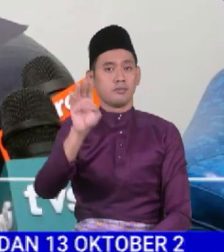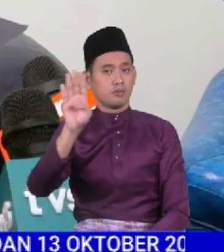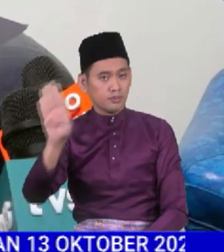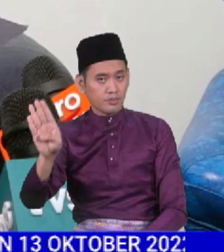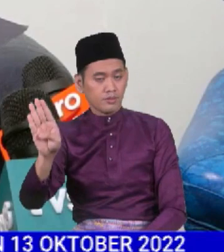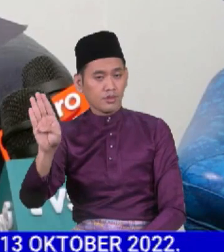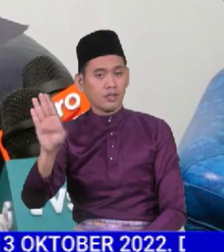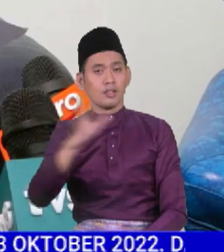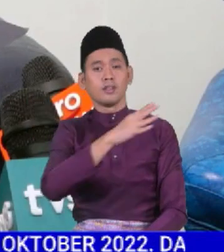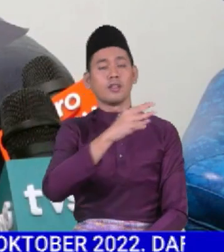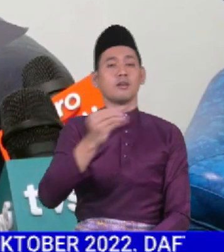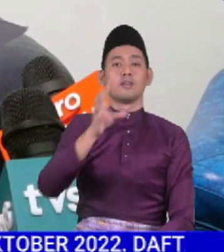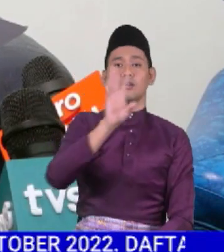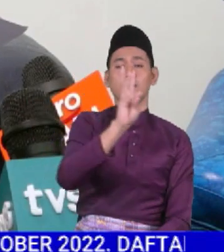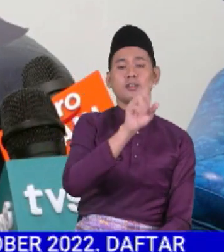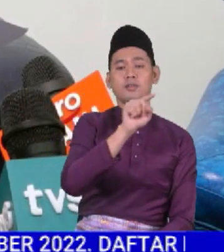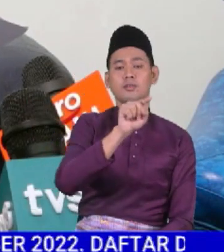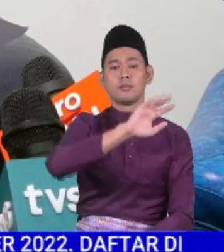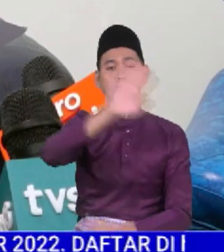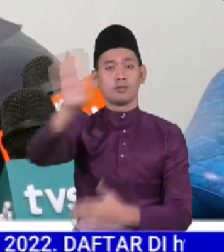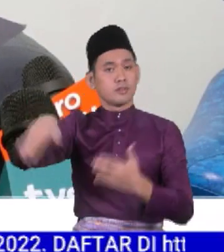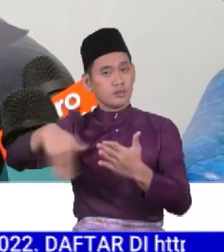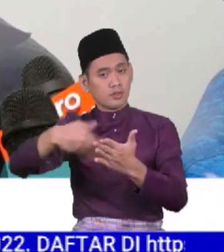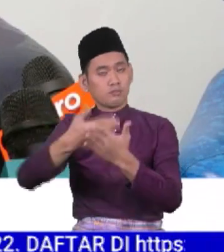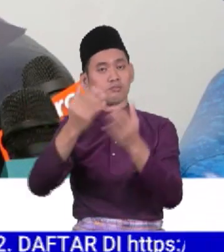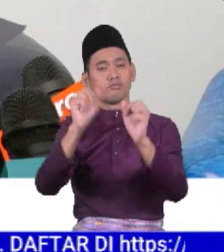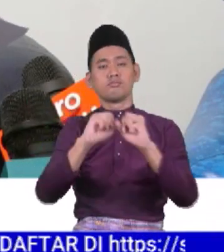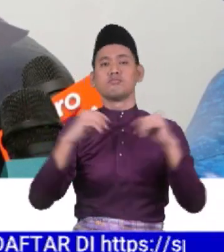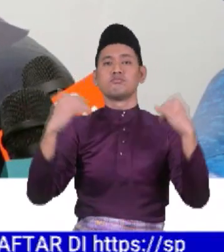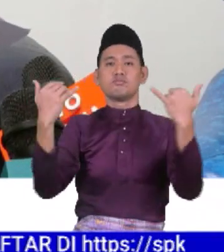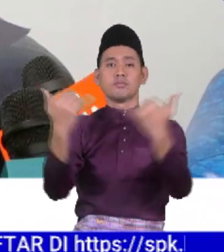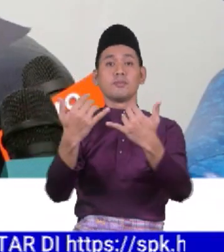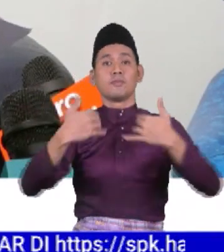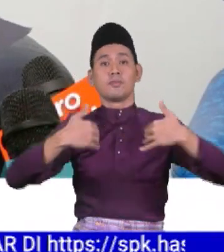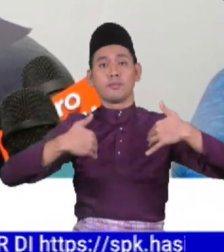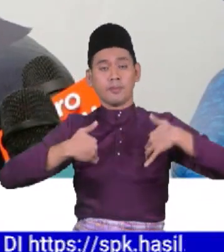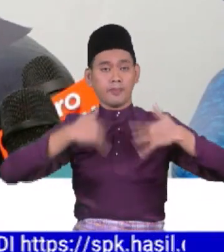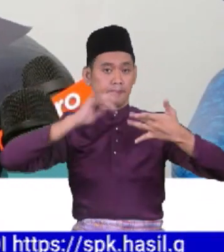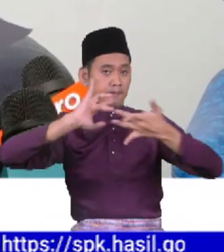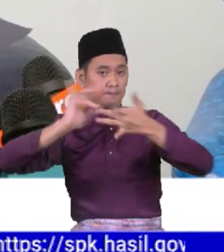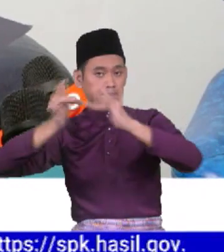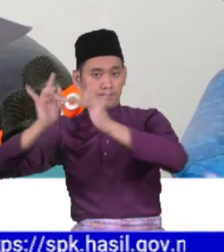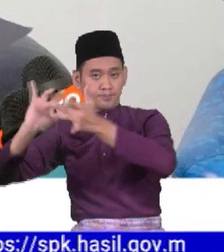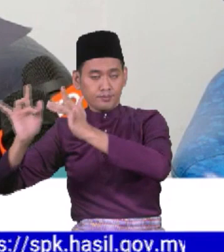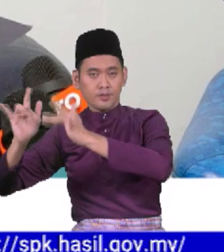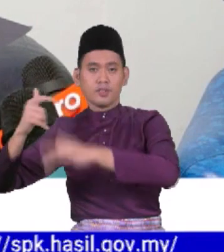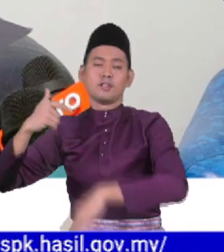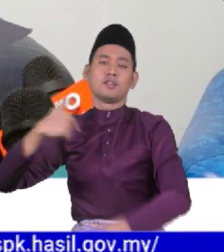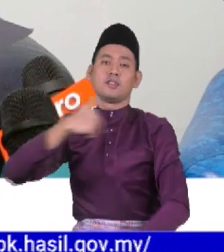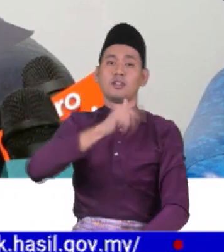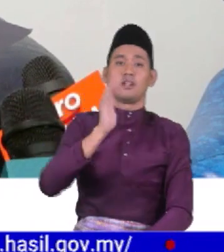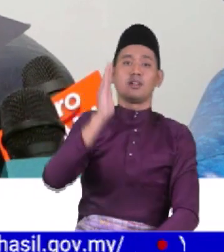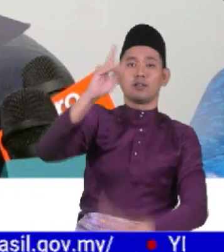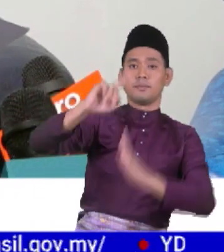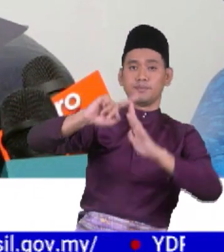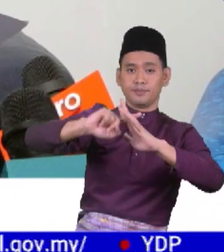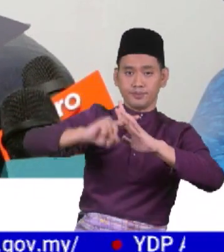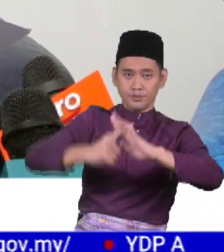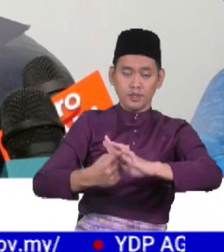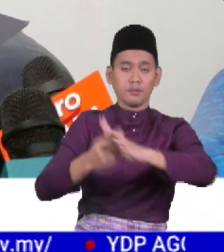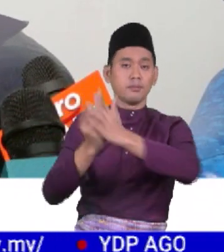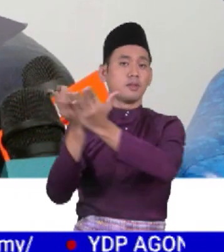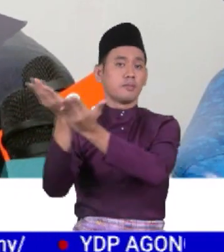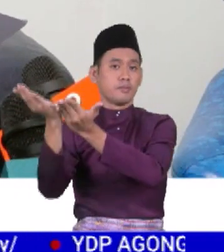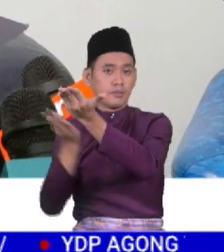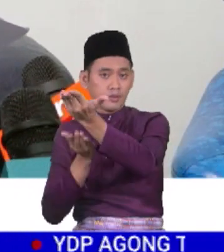sementara enam ataupun kesemua syarikat yang mempunyai network akan memulakan roll out